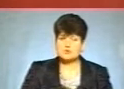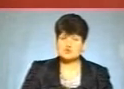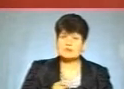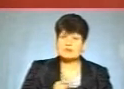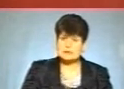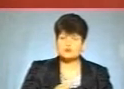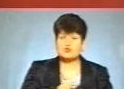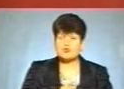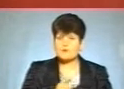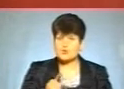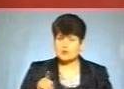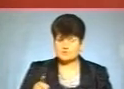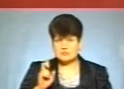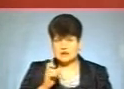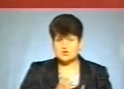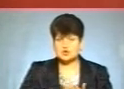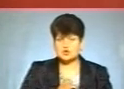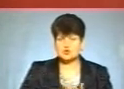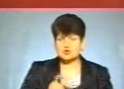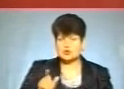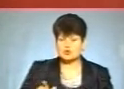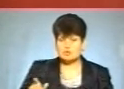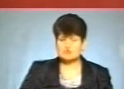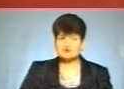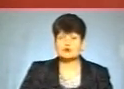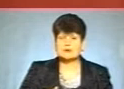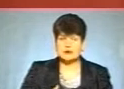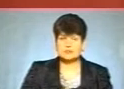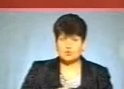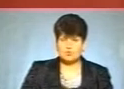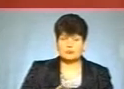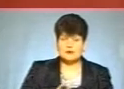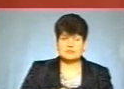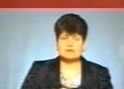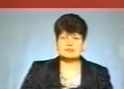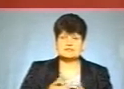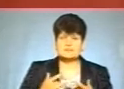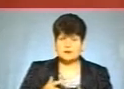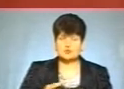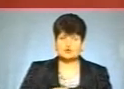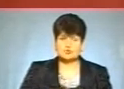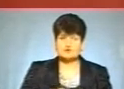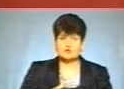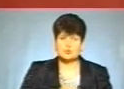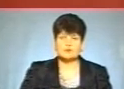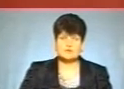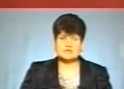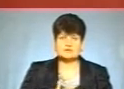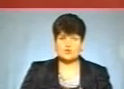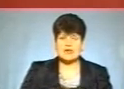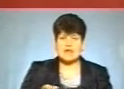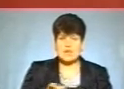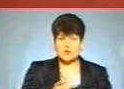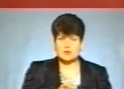щоб кожному держслужбовцю знайти нову роботу навіть до моменту звільнення, і що до цього процесу будуть залучені профспілки, і через свої регіональні